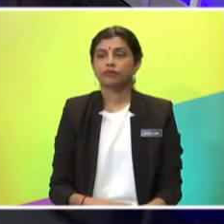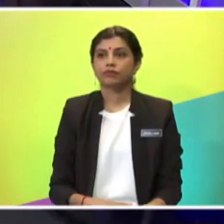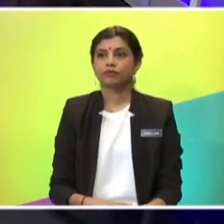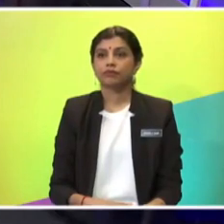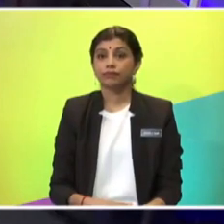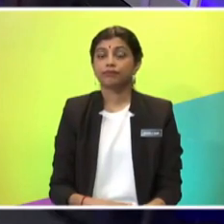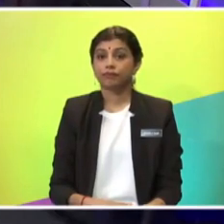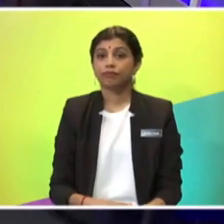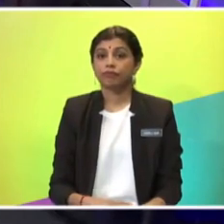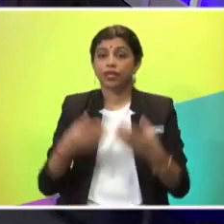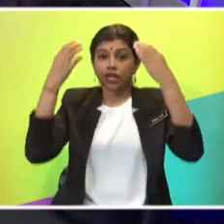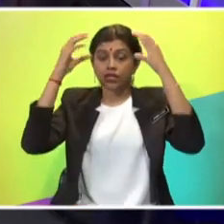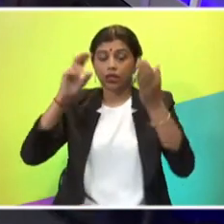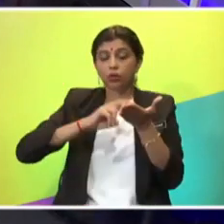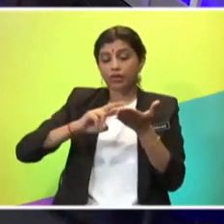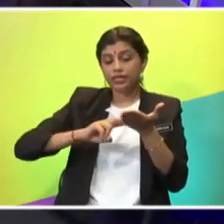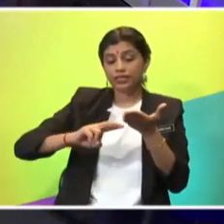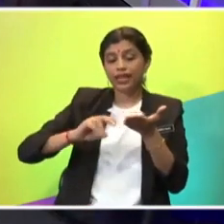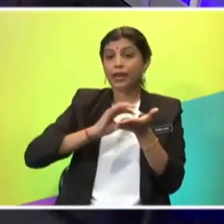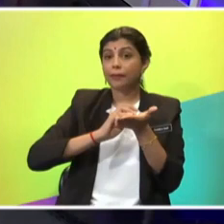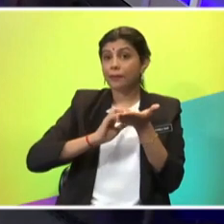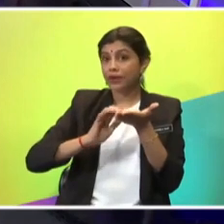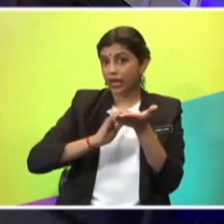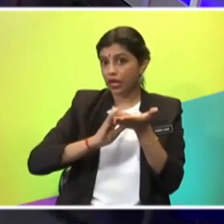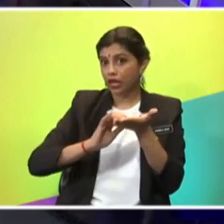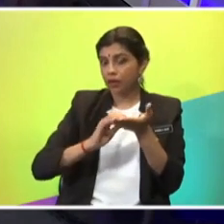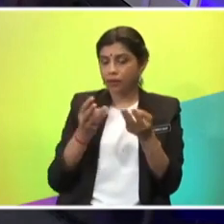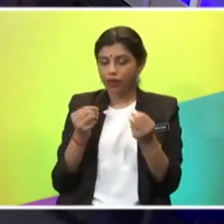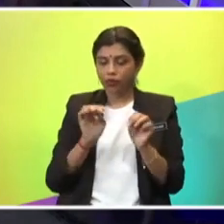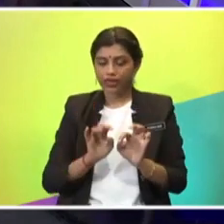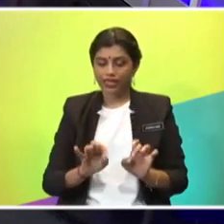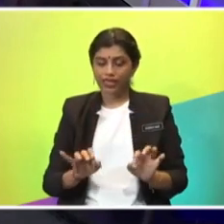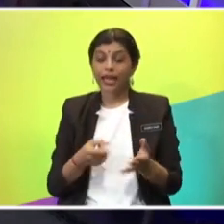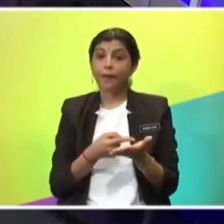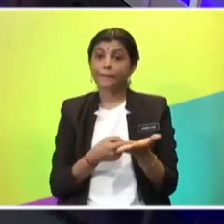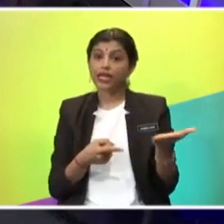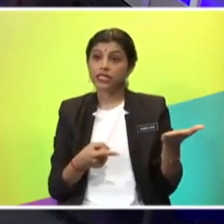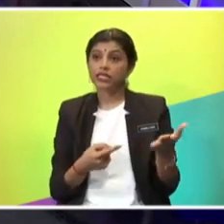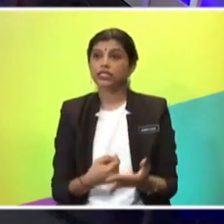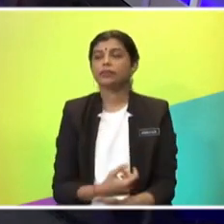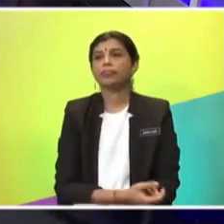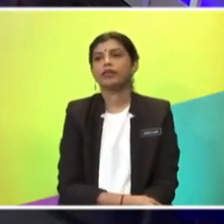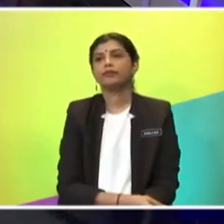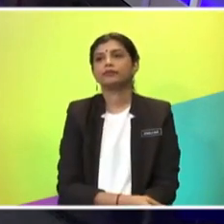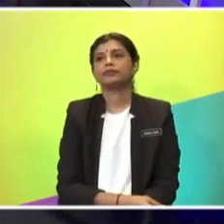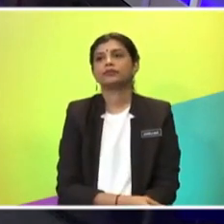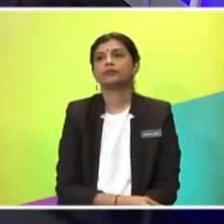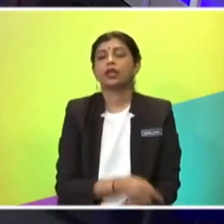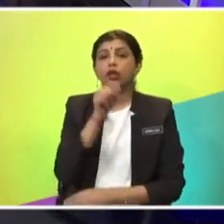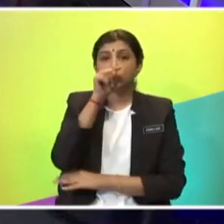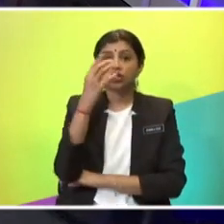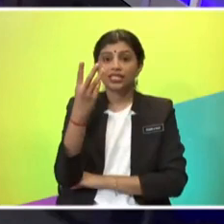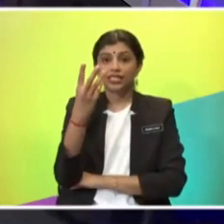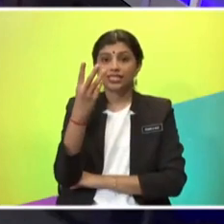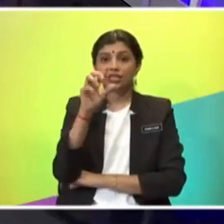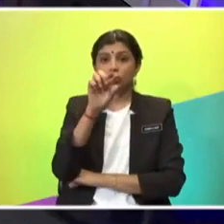.6.6 RM. Oh, okey. Baik. Okey, itu menunjukkan huruf besar. Okey. Untuk penggunaan mesin braille.